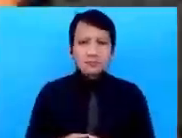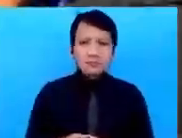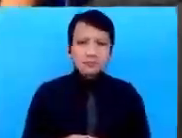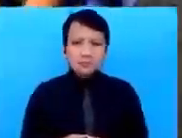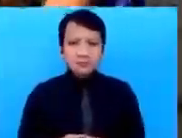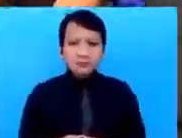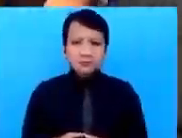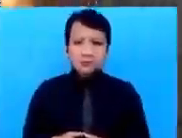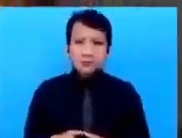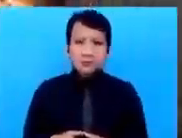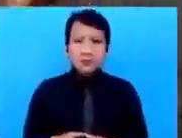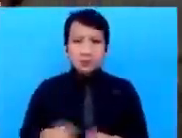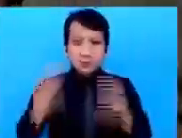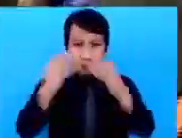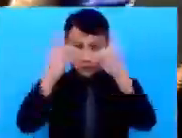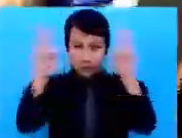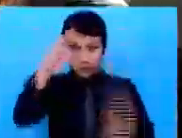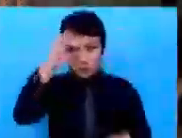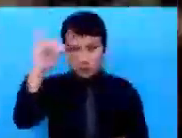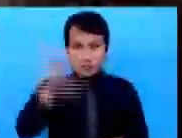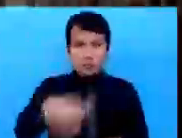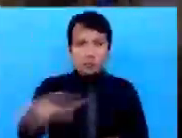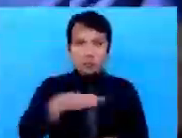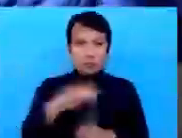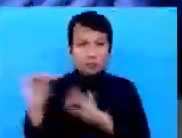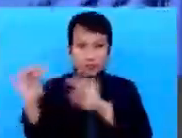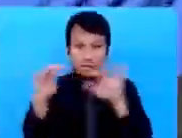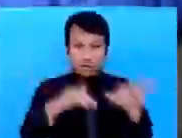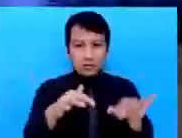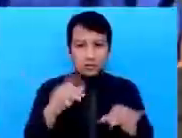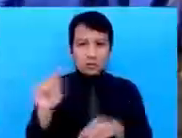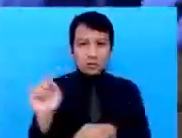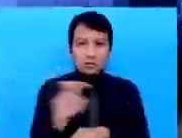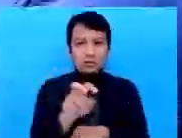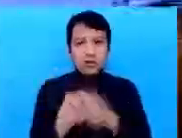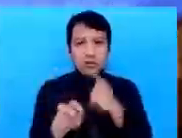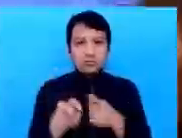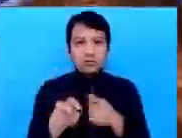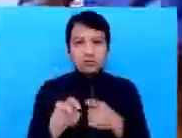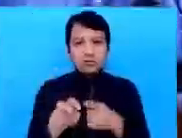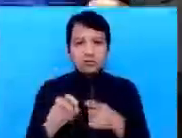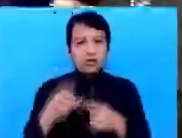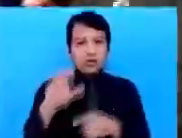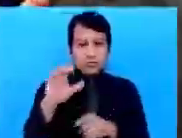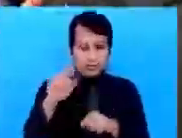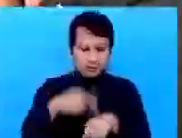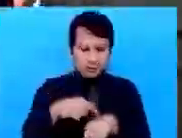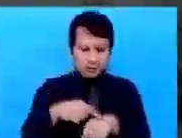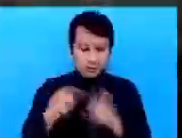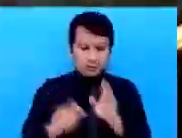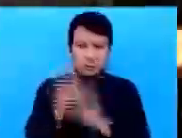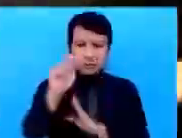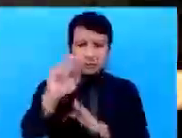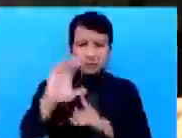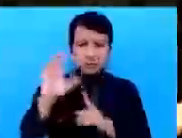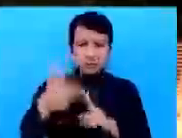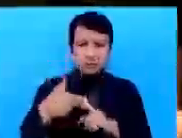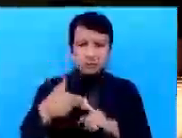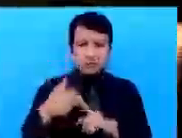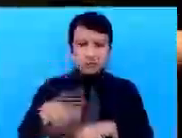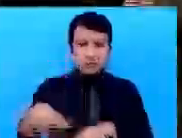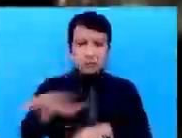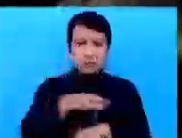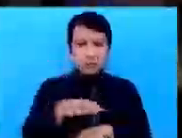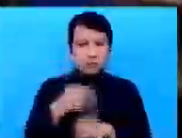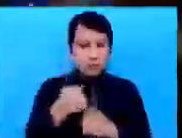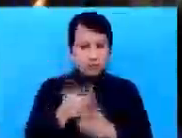Umaasa si Manila Mayor Isko Moreno na dadagsain ng mga turista ang pinagagawang clock tower sa kanilang City Hall. Ayon sa alkalde, naging inspirasyon